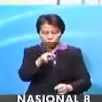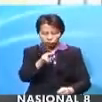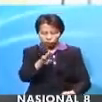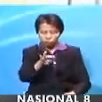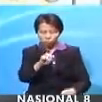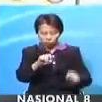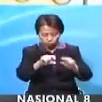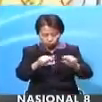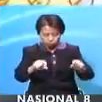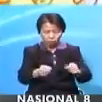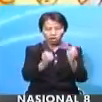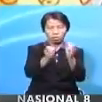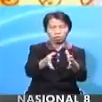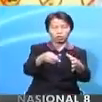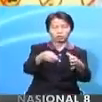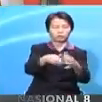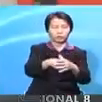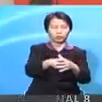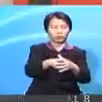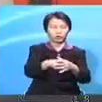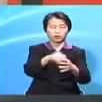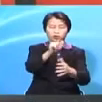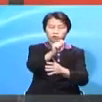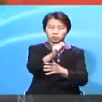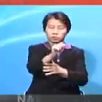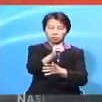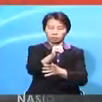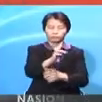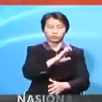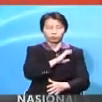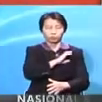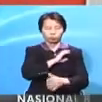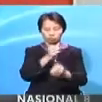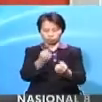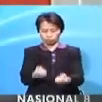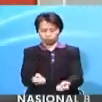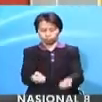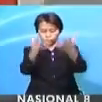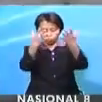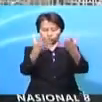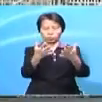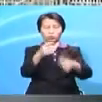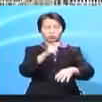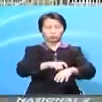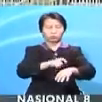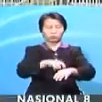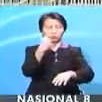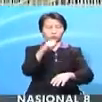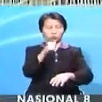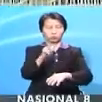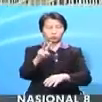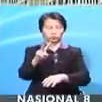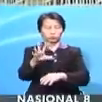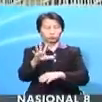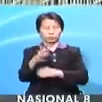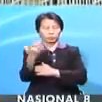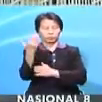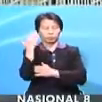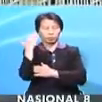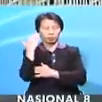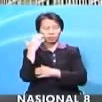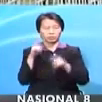Tertinggal dalam ruangan mesin berkenaan ya polisi kemudian meletupkan bom kedua itu kira-kira pukul 10.25 pagi